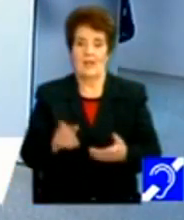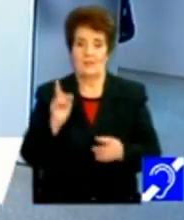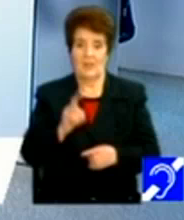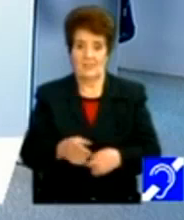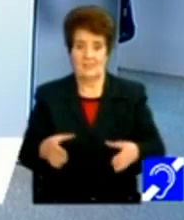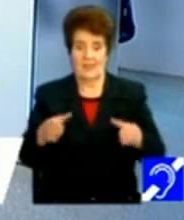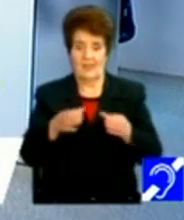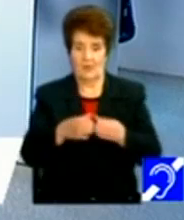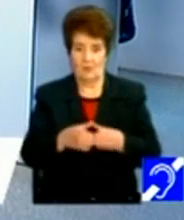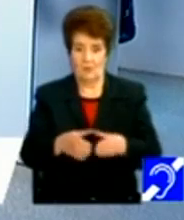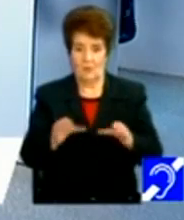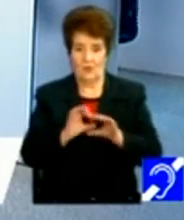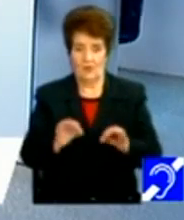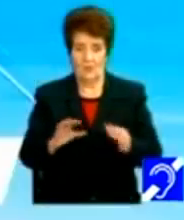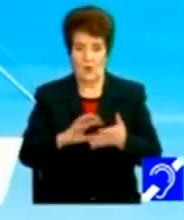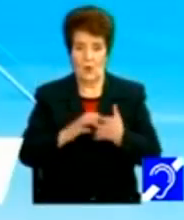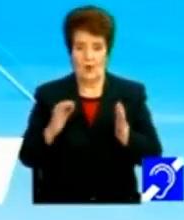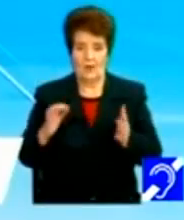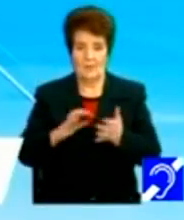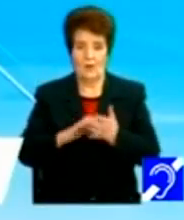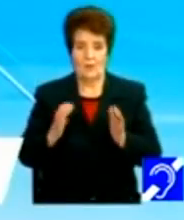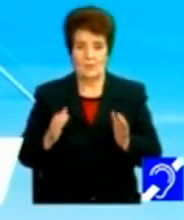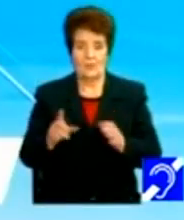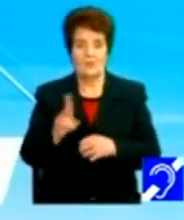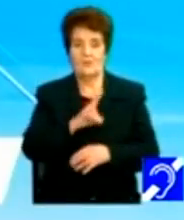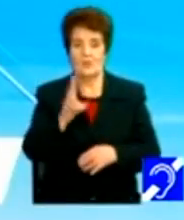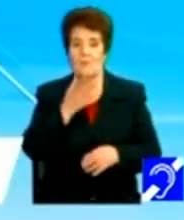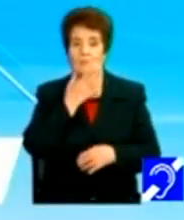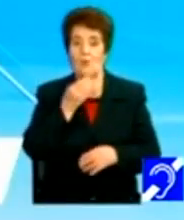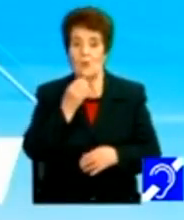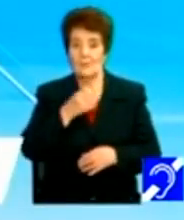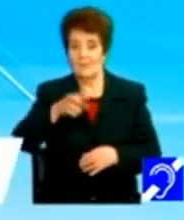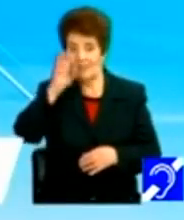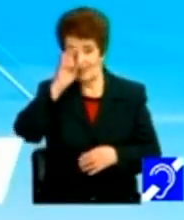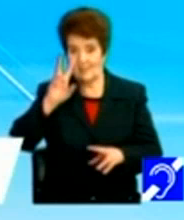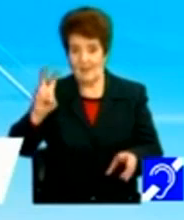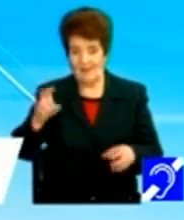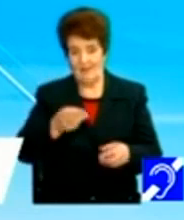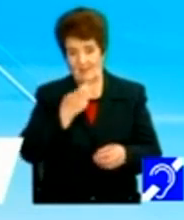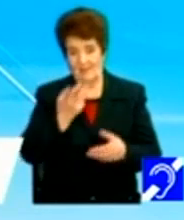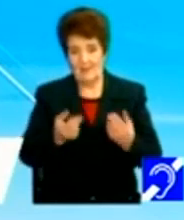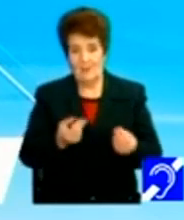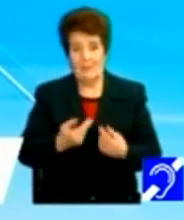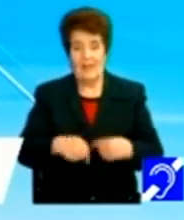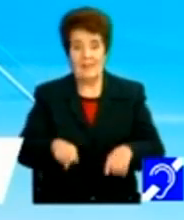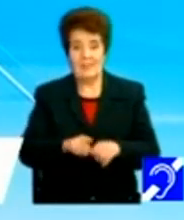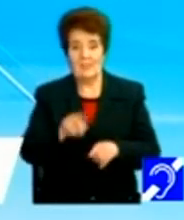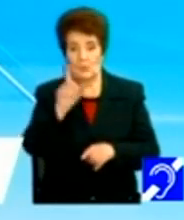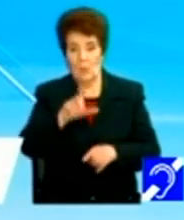este plină de mesaje, oglindă, oglinjoară, cine este cea mai frumoasă din țară. La oamenii le este greață de această